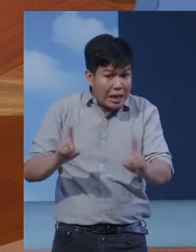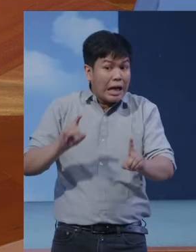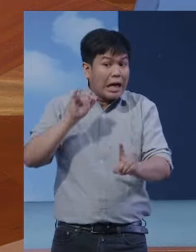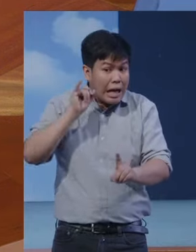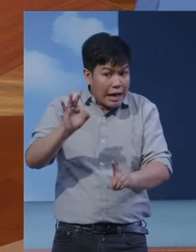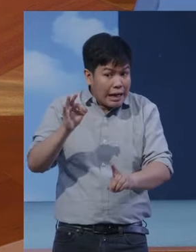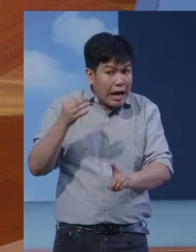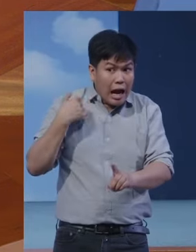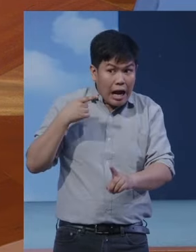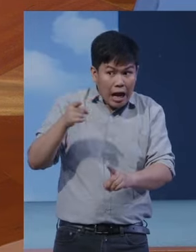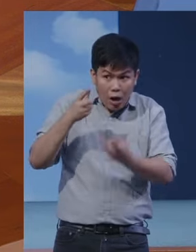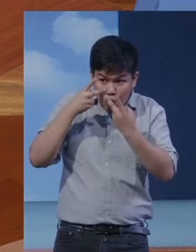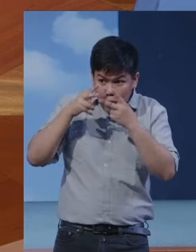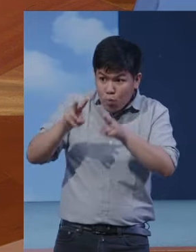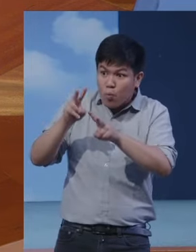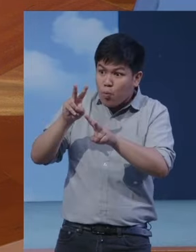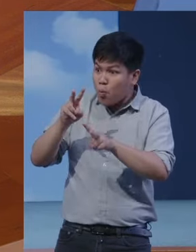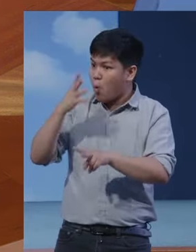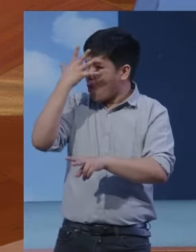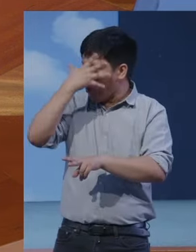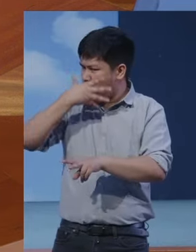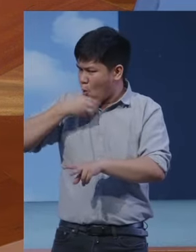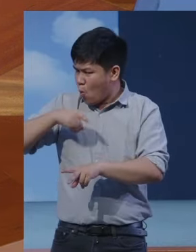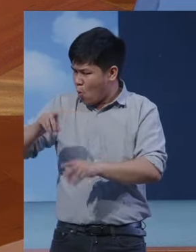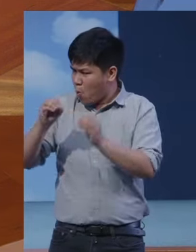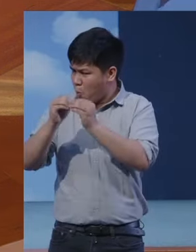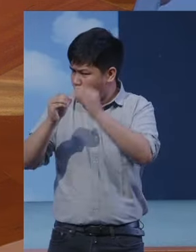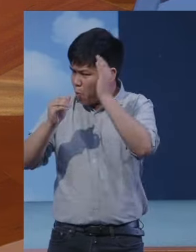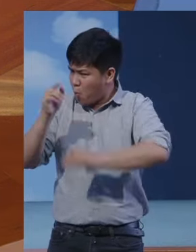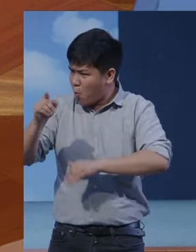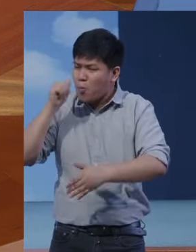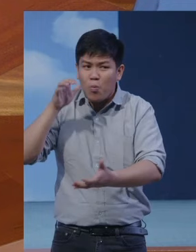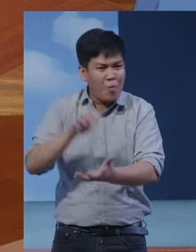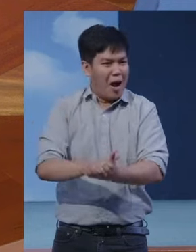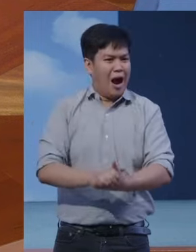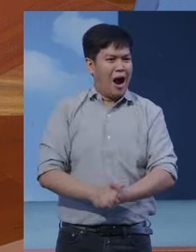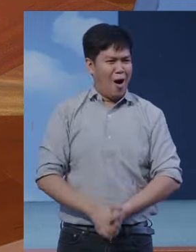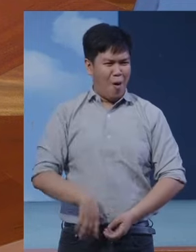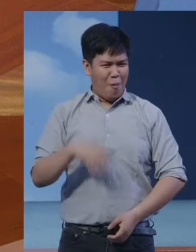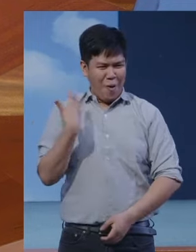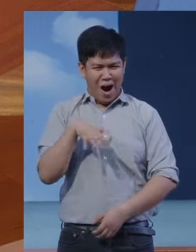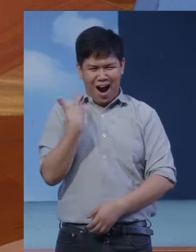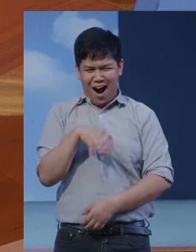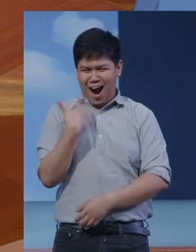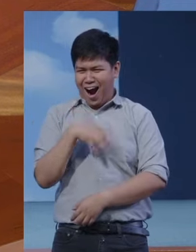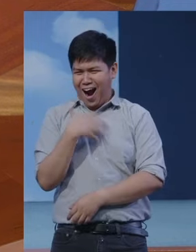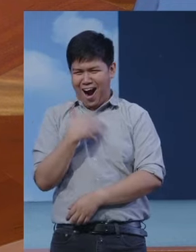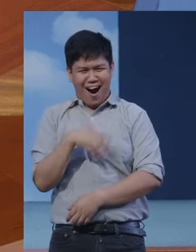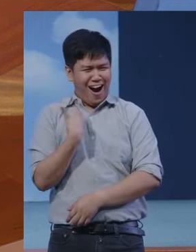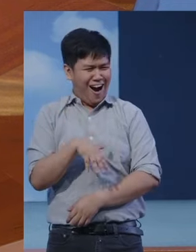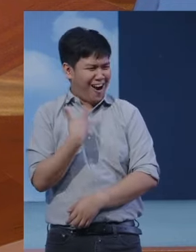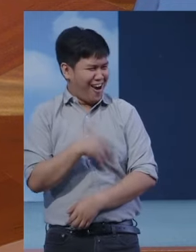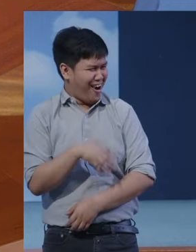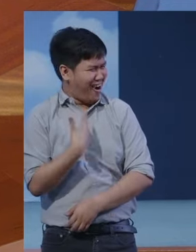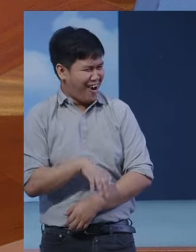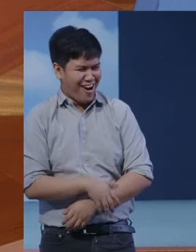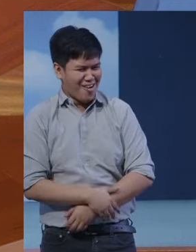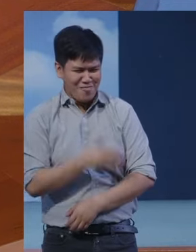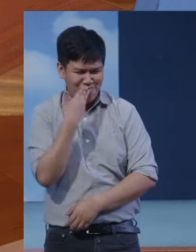meron kang nakitang babaeng mas maganda sa asawa mo Aba loko